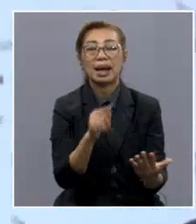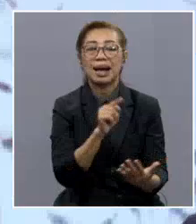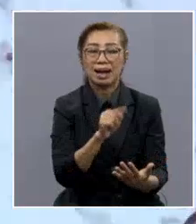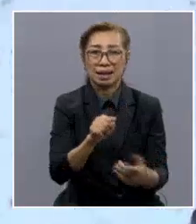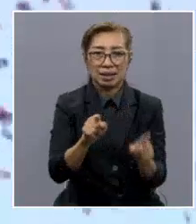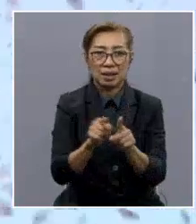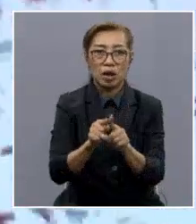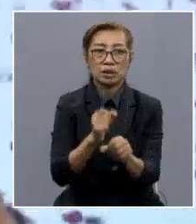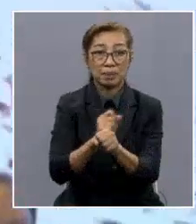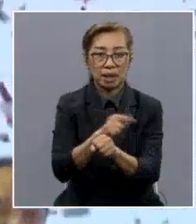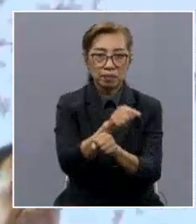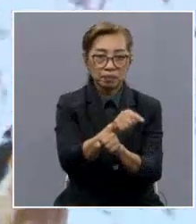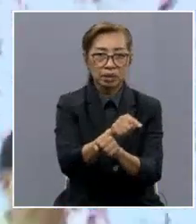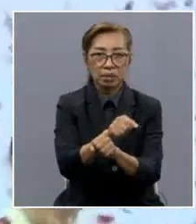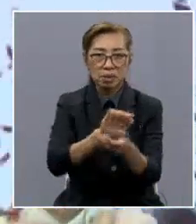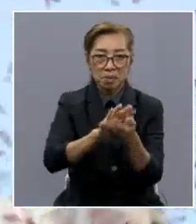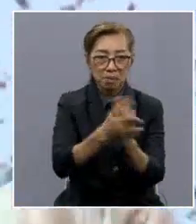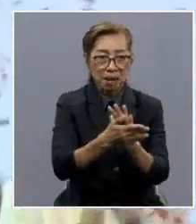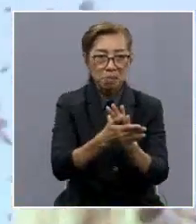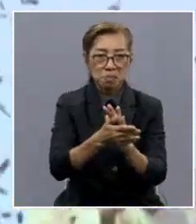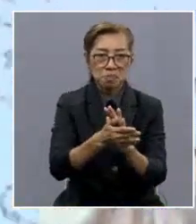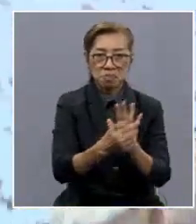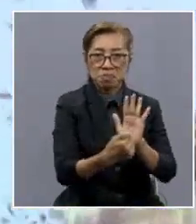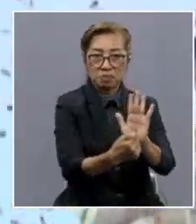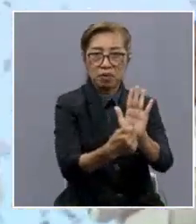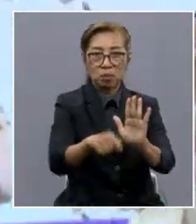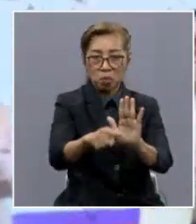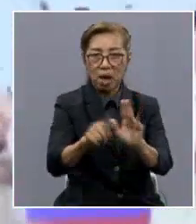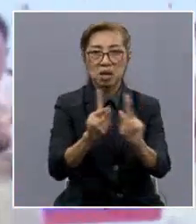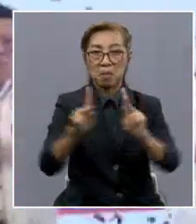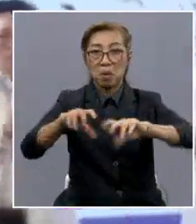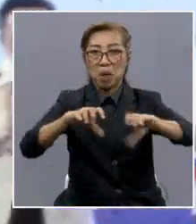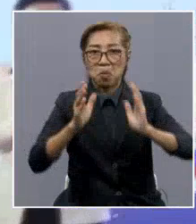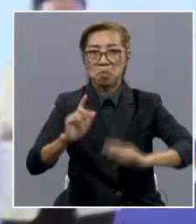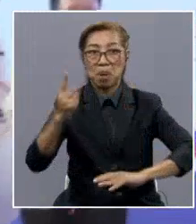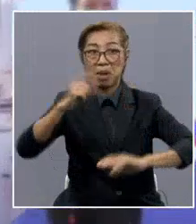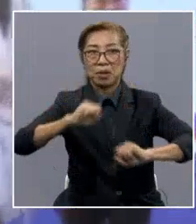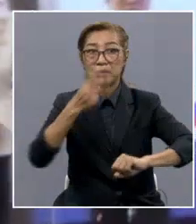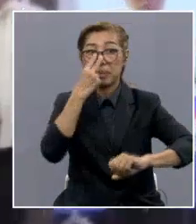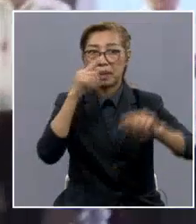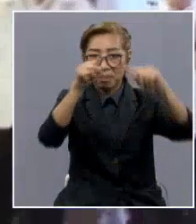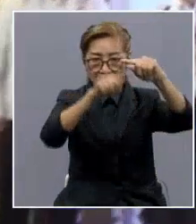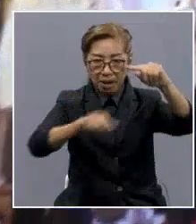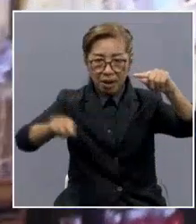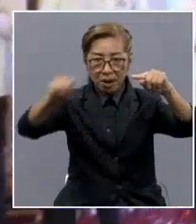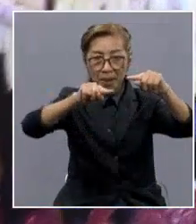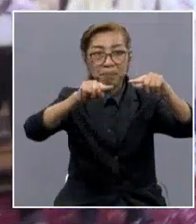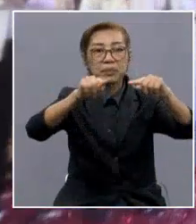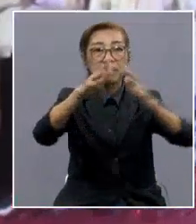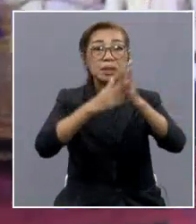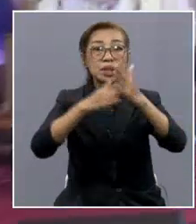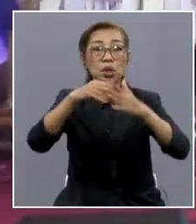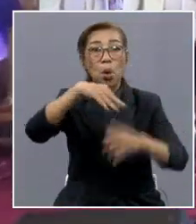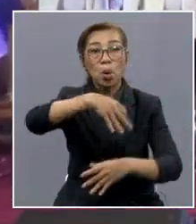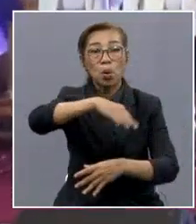ในเรื่องของภาพลักษณ์เอาคนรุ่นใหม่เนี่ยเข้ามาบริหารโลโก้เห็นไหมฮะมีสีรุ้งแ